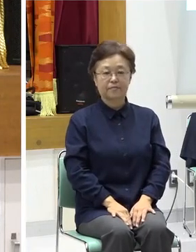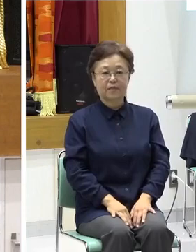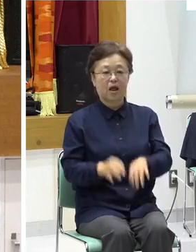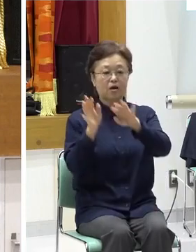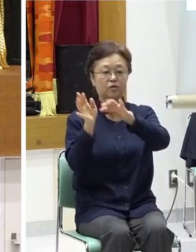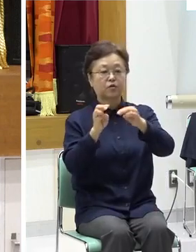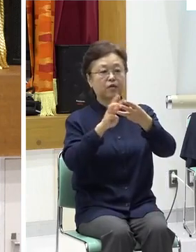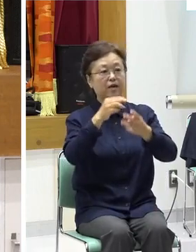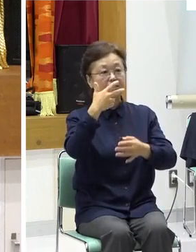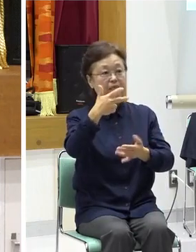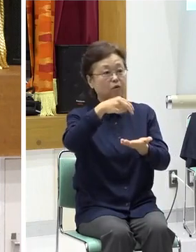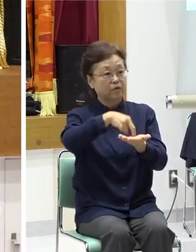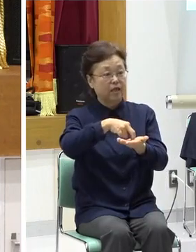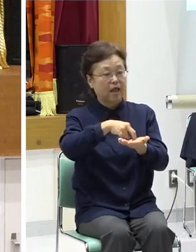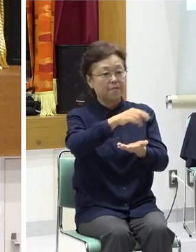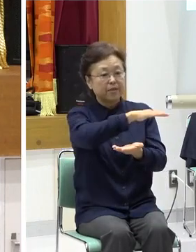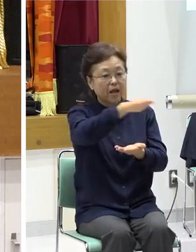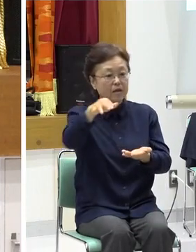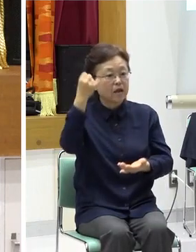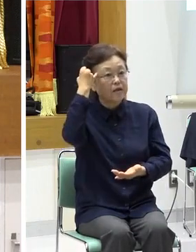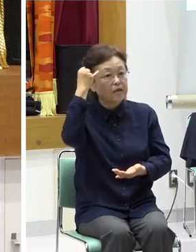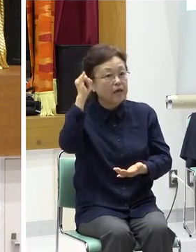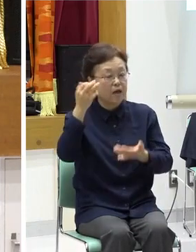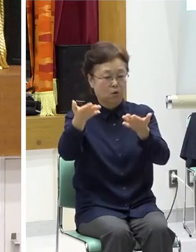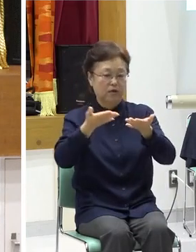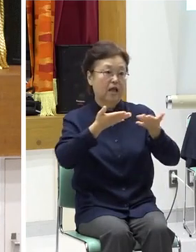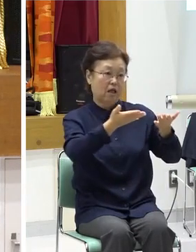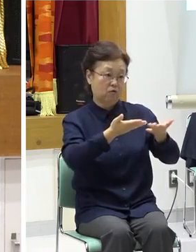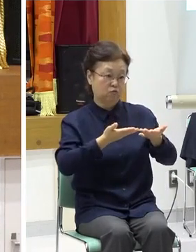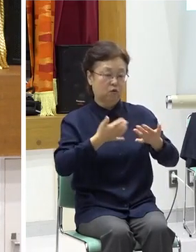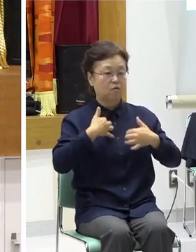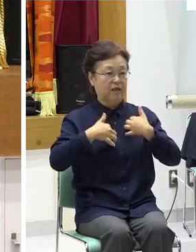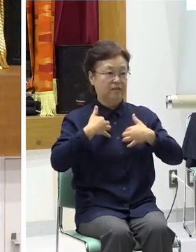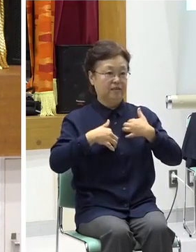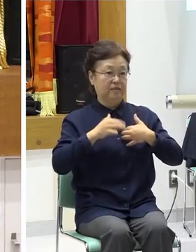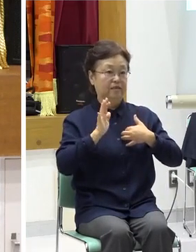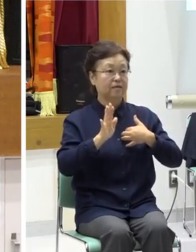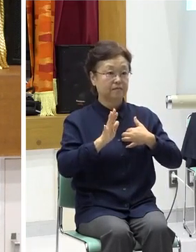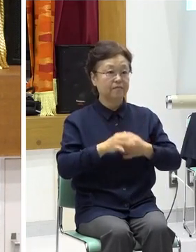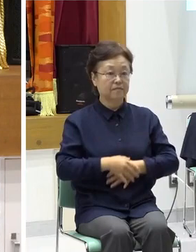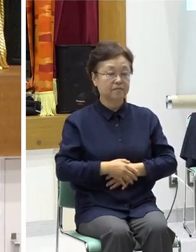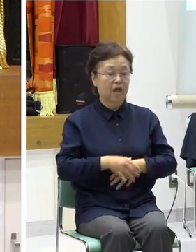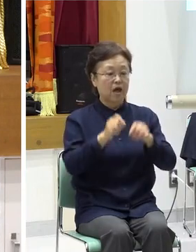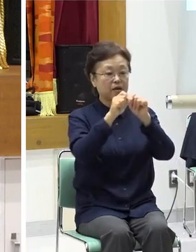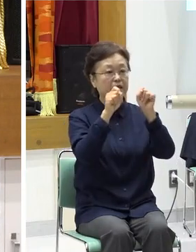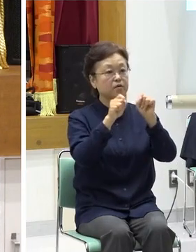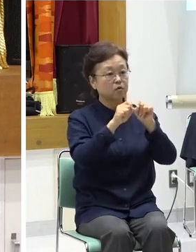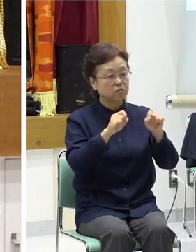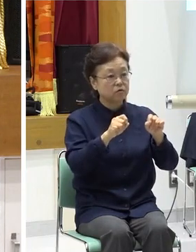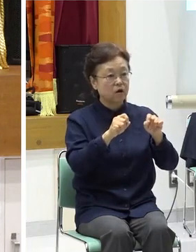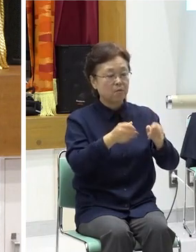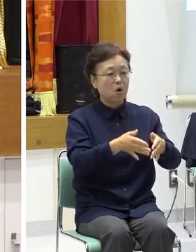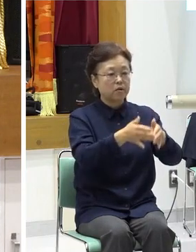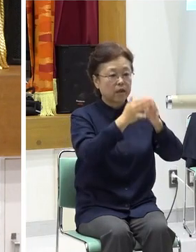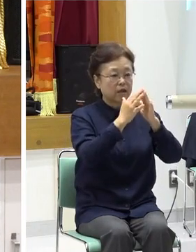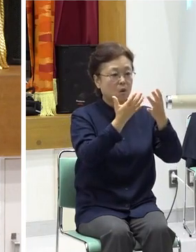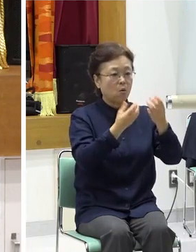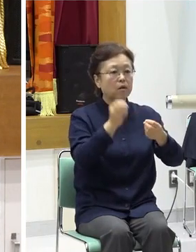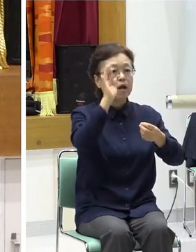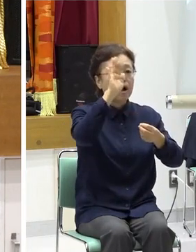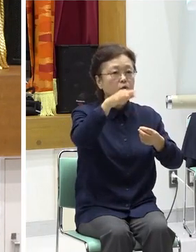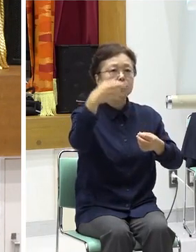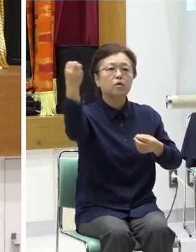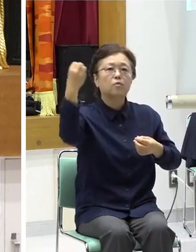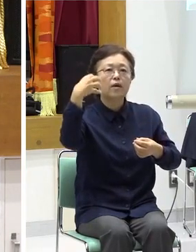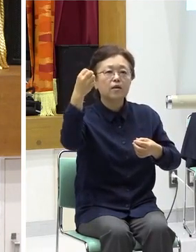田市としましてもご意見をいただくというのは大変嬉しいことなんです。結局出来上がってから言われると大変辛いもの